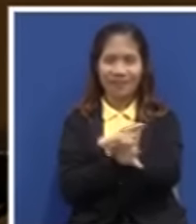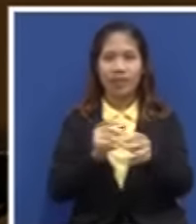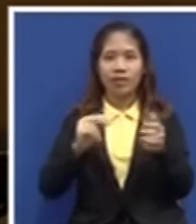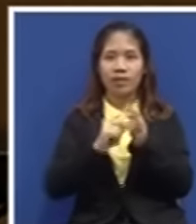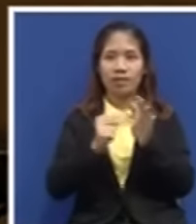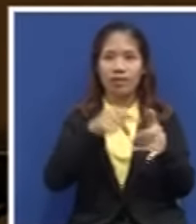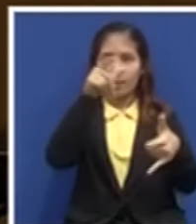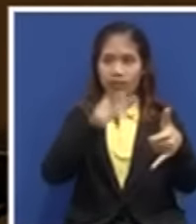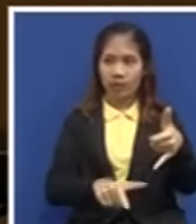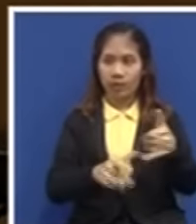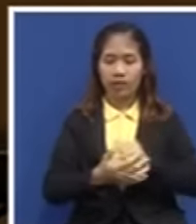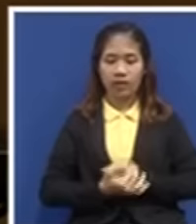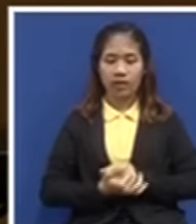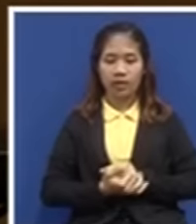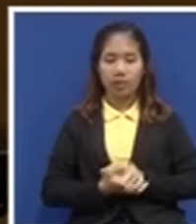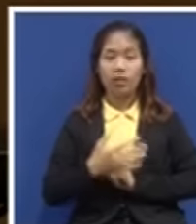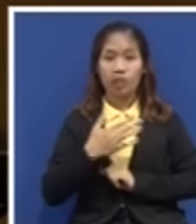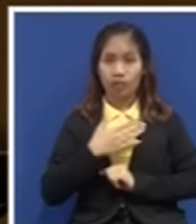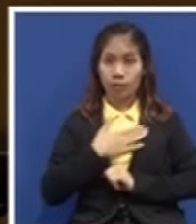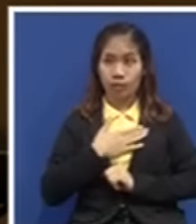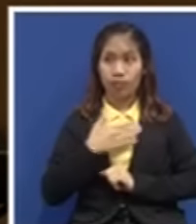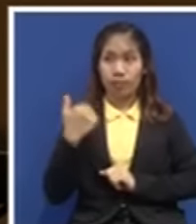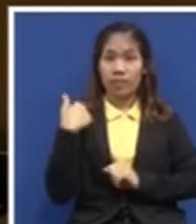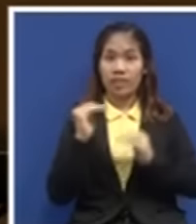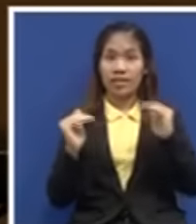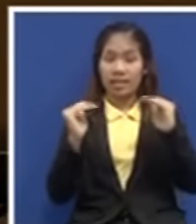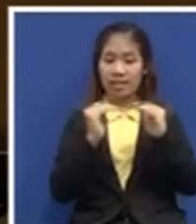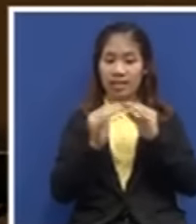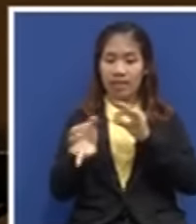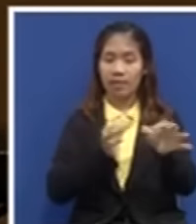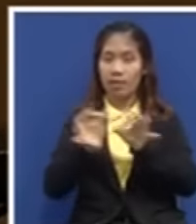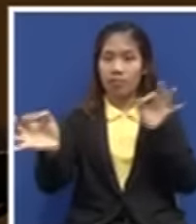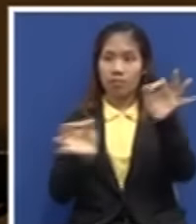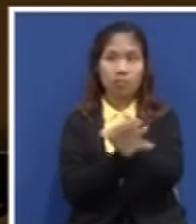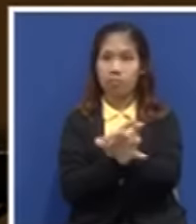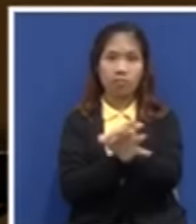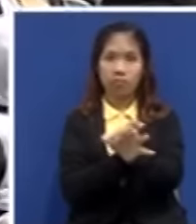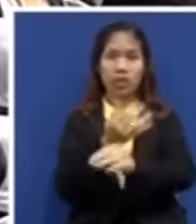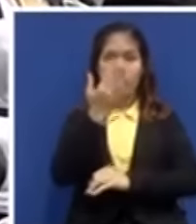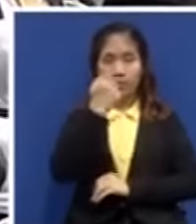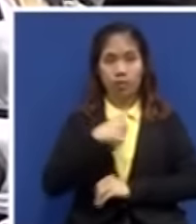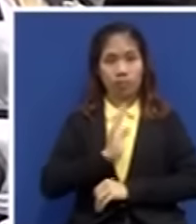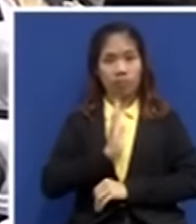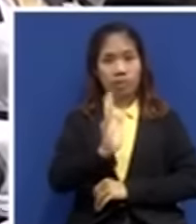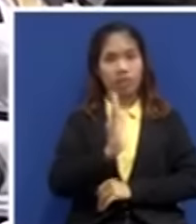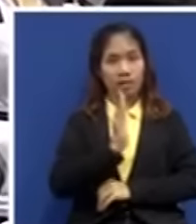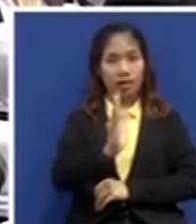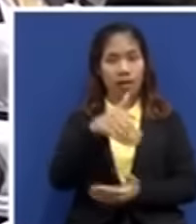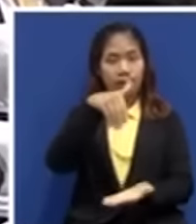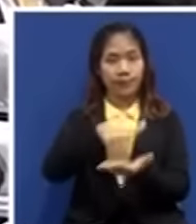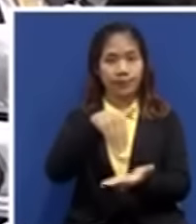นึงยัง ก ็อยู่ที ่ก็มีสิทธิ์ที่อย่าพิปรายโดยไม่สลับครับเพราะผมเป็นกลางไม่เข้าข้างฝ่ายใดฝ่